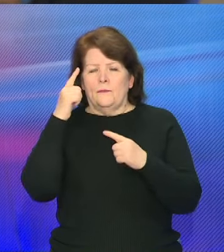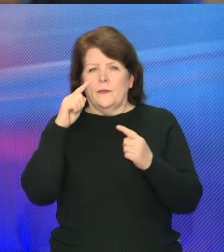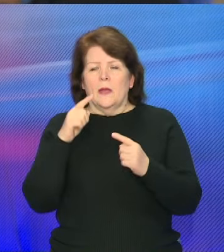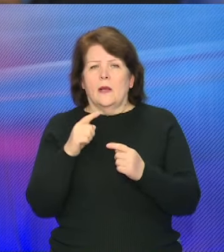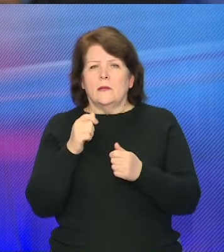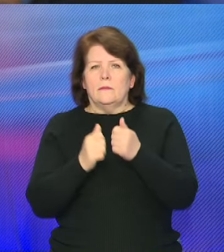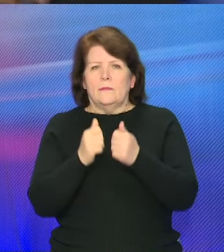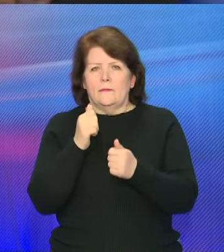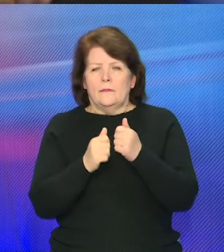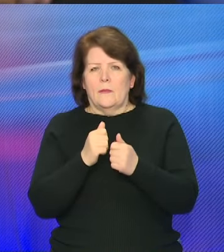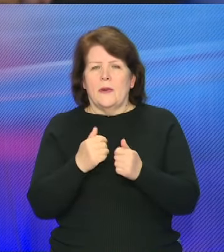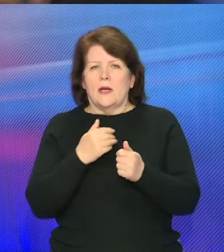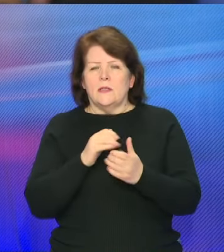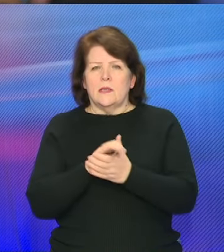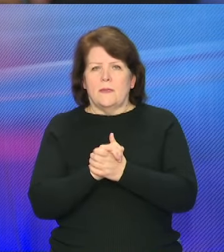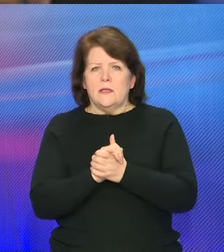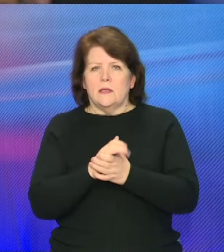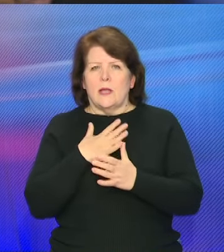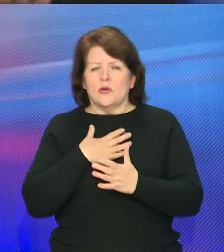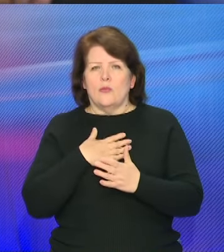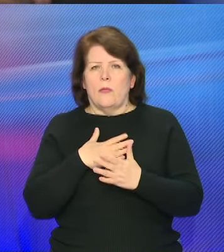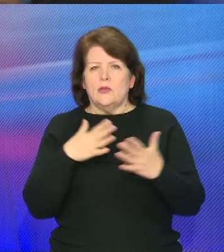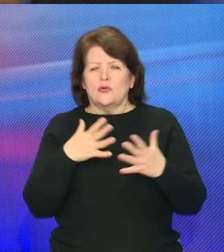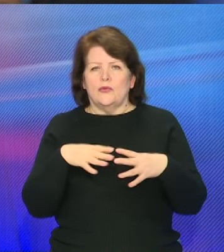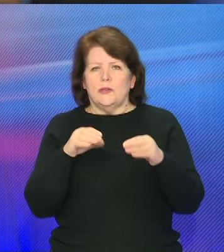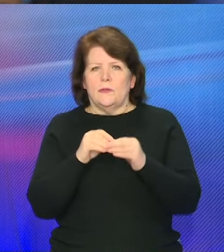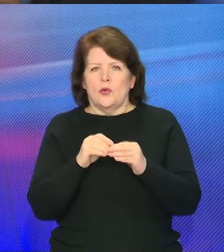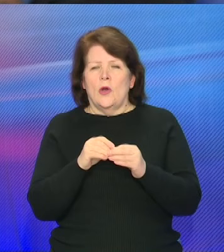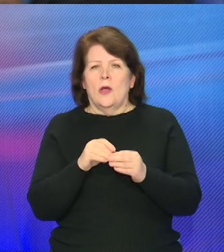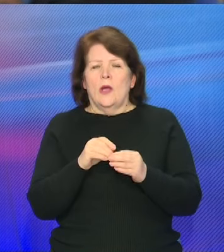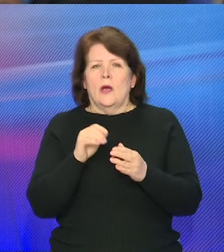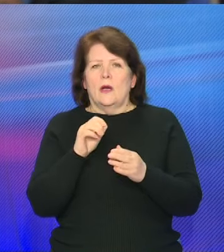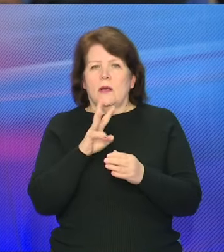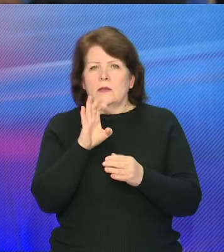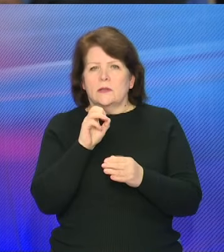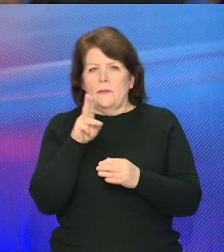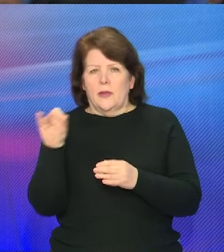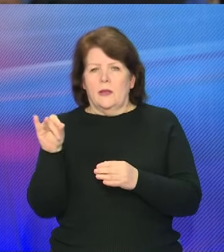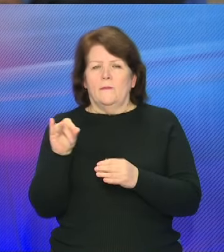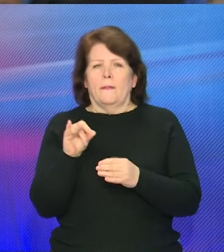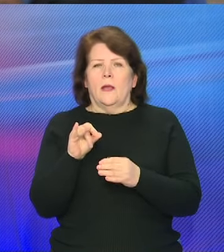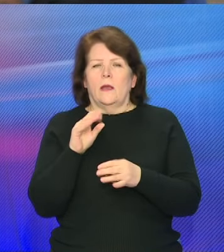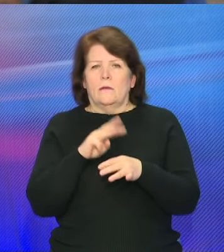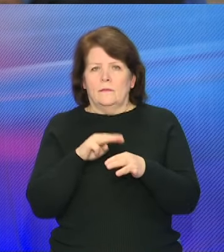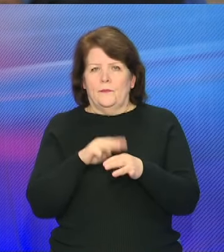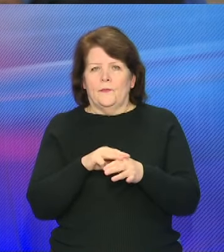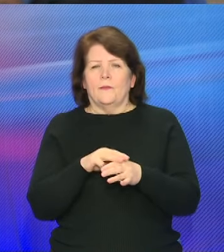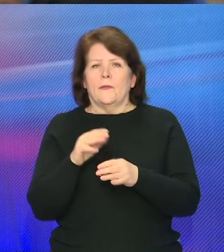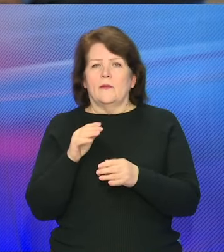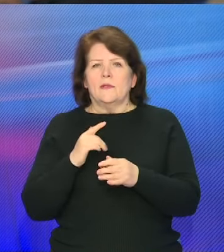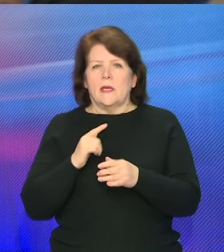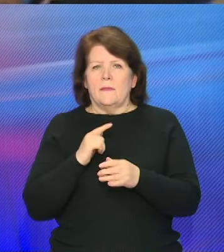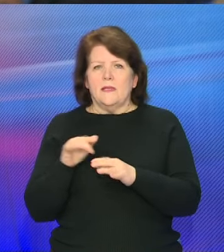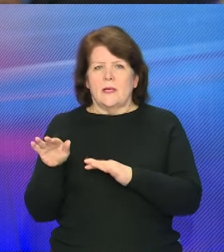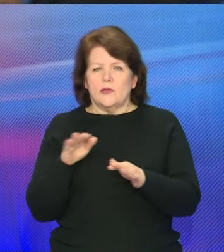хотели сплотить нашу большую семью, а именно средства массовой информации, с которыми правоохранительные органы взаимодействуют. Сегодня